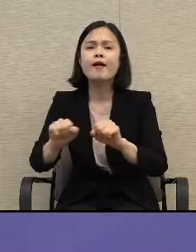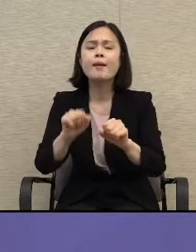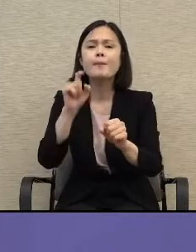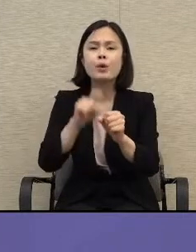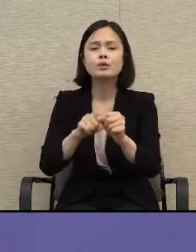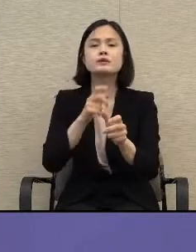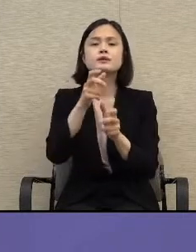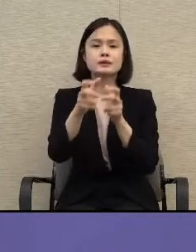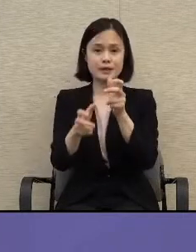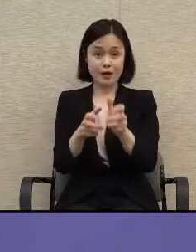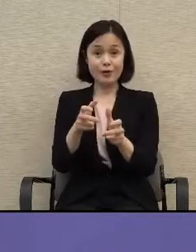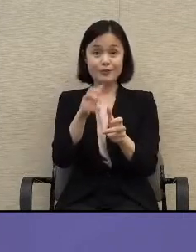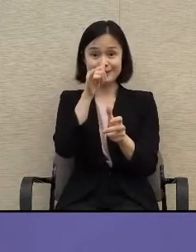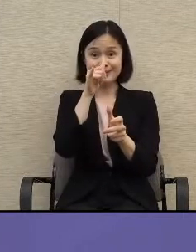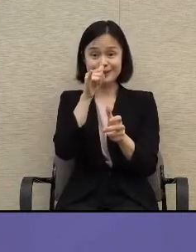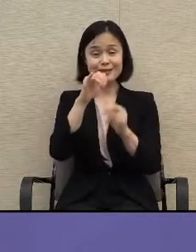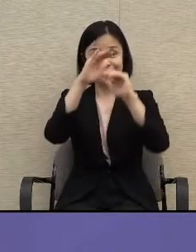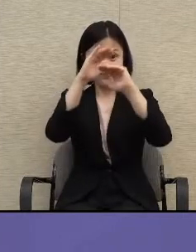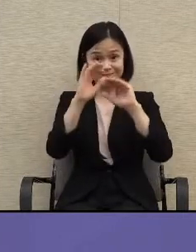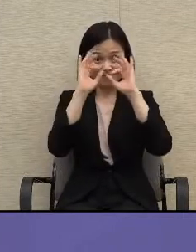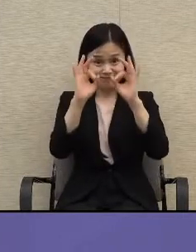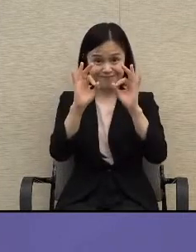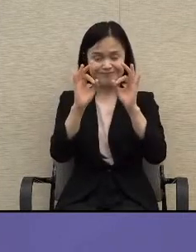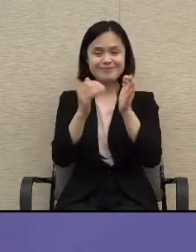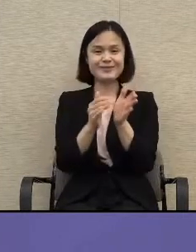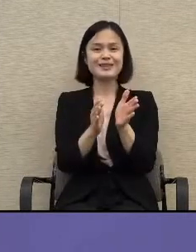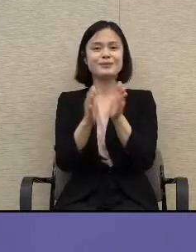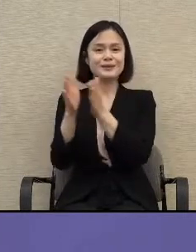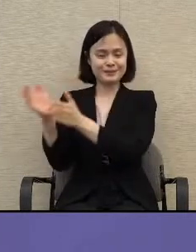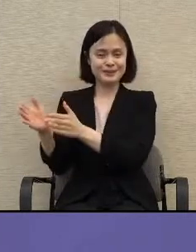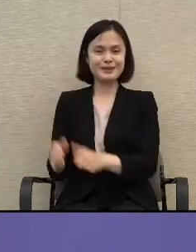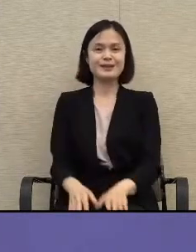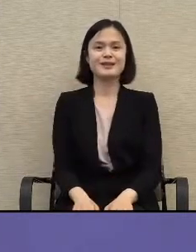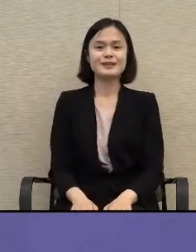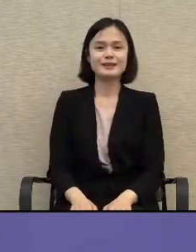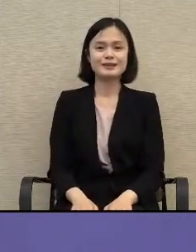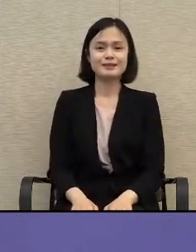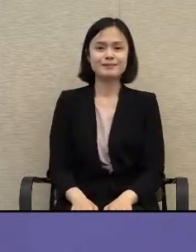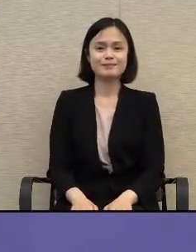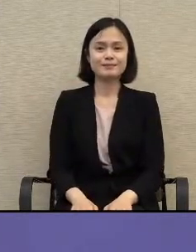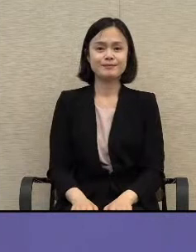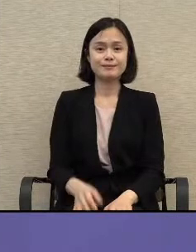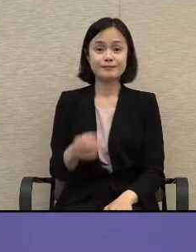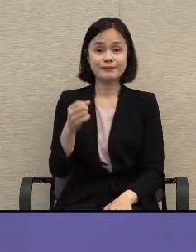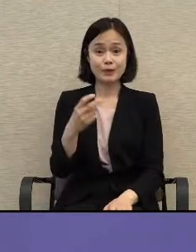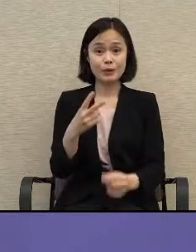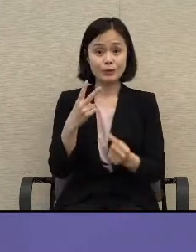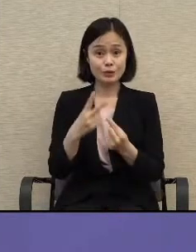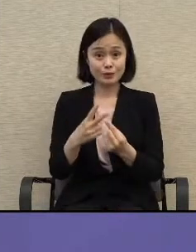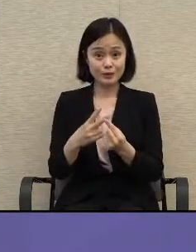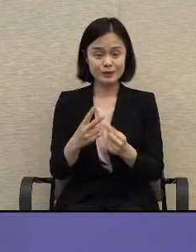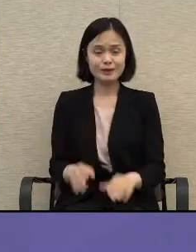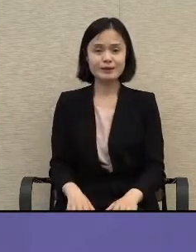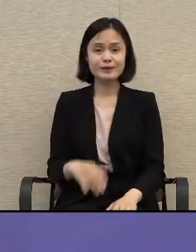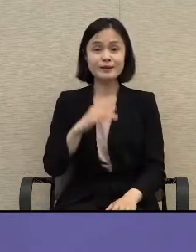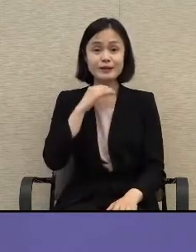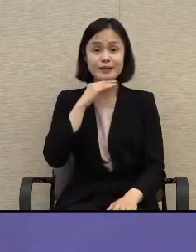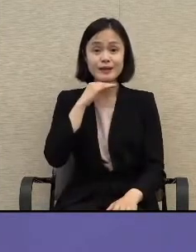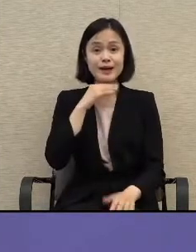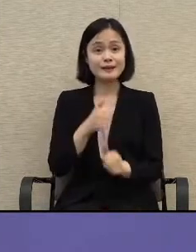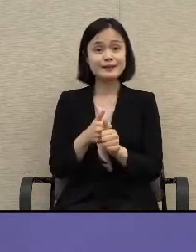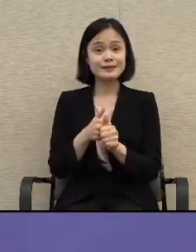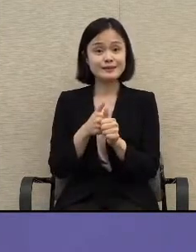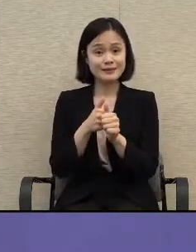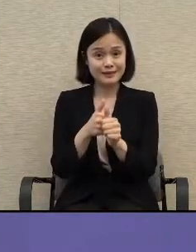사업입니다. 그래서 간단히 넘어가면 될것 같고요. 또 다른 시도들 중에 하나는 뭐냐면, 사실 생애 주기에 대한 이야기를